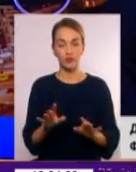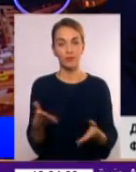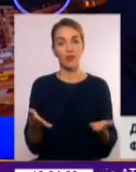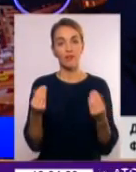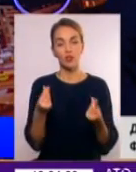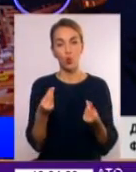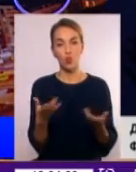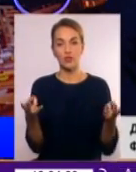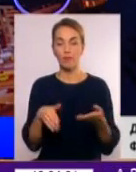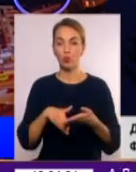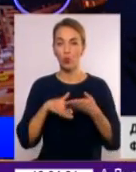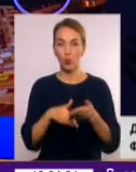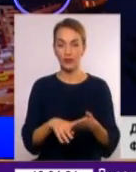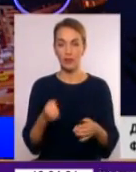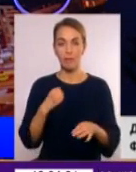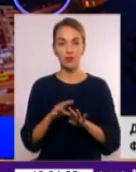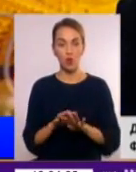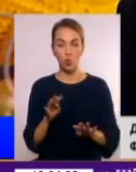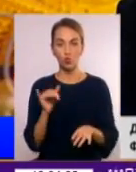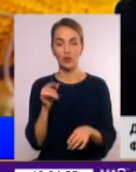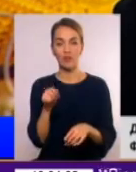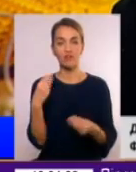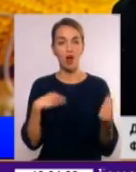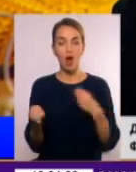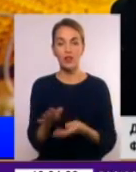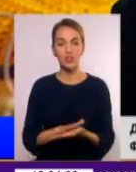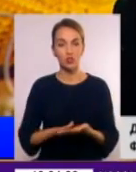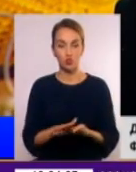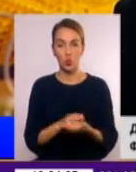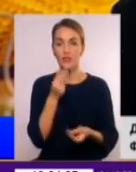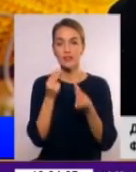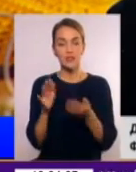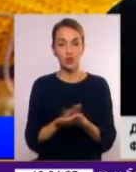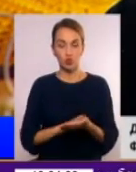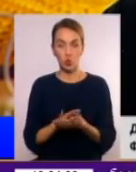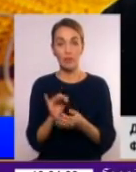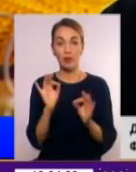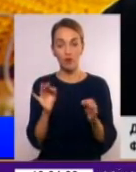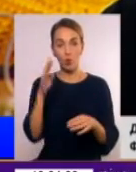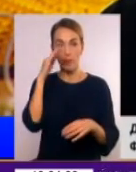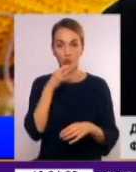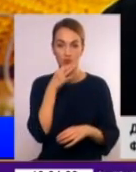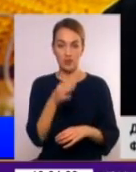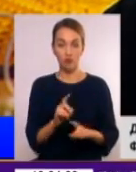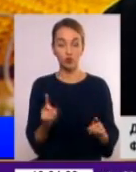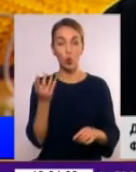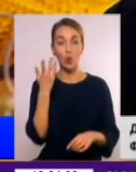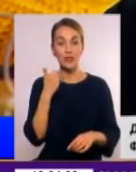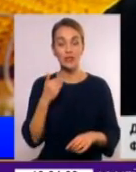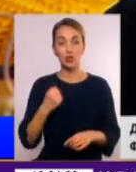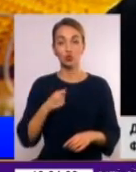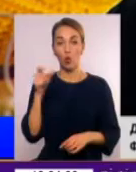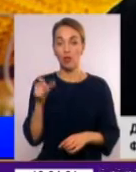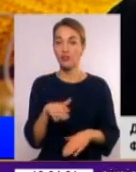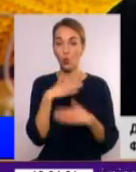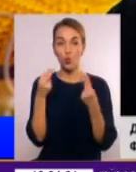давайте гроші, треба допомогти батальйону, у них там вдягати нічого, їсти нічого. І правильно батько сказав, що коли солдат не